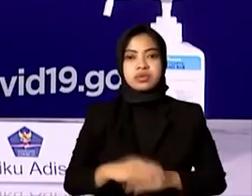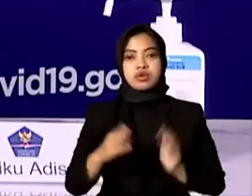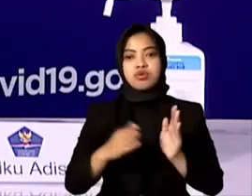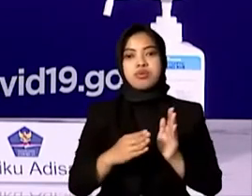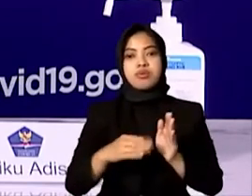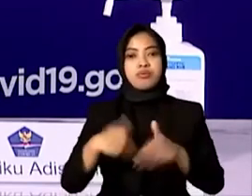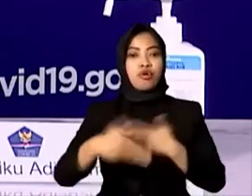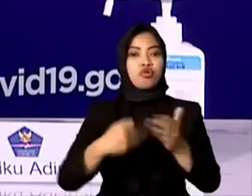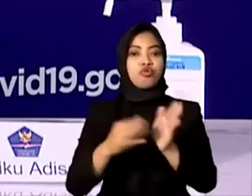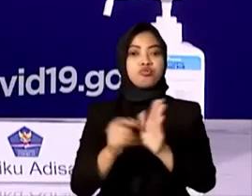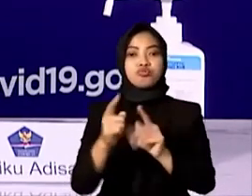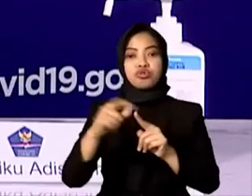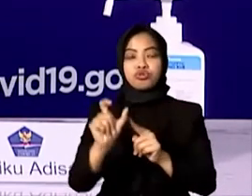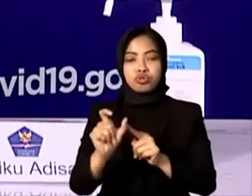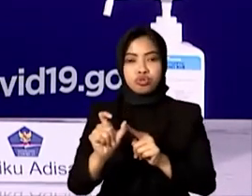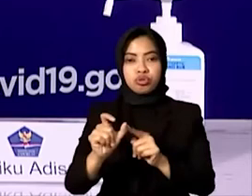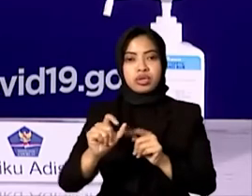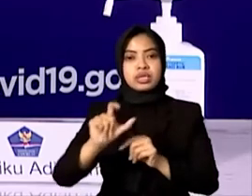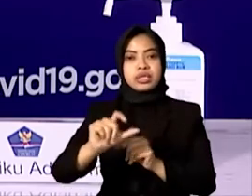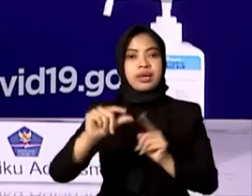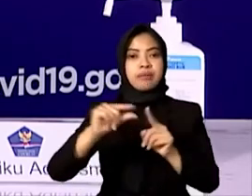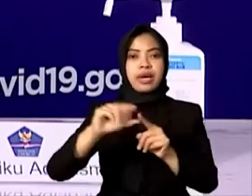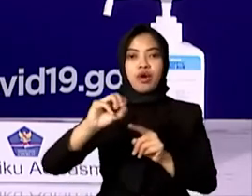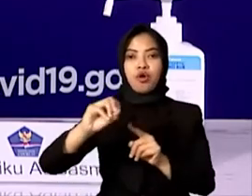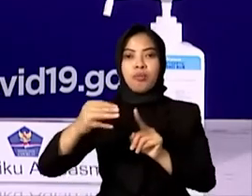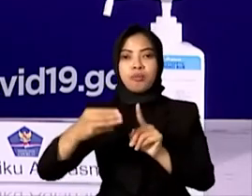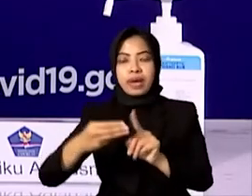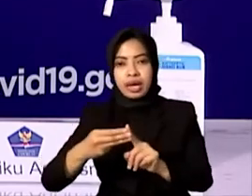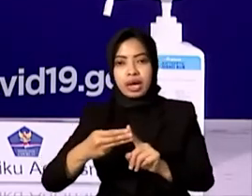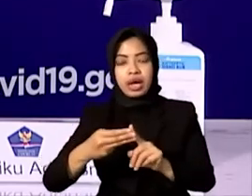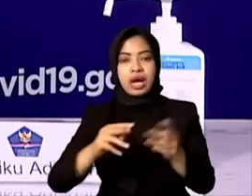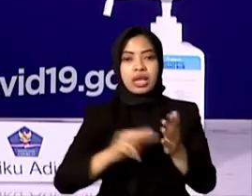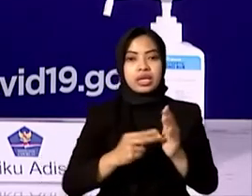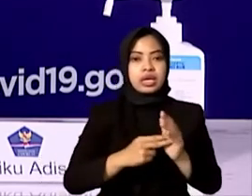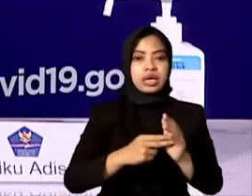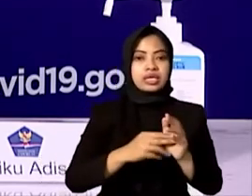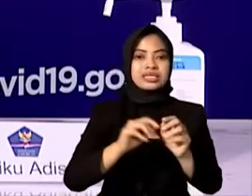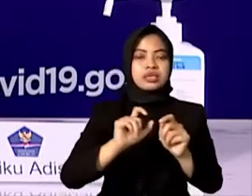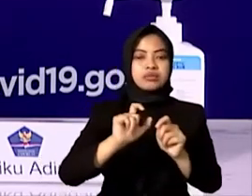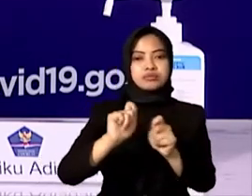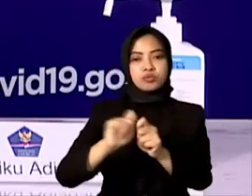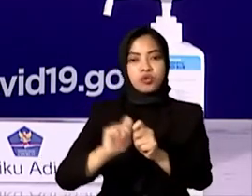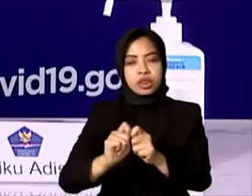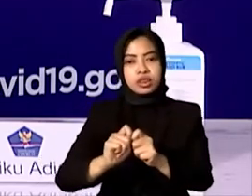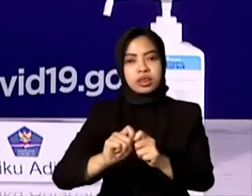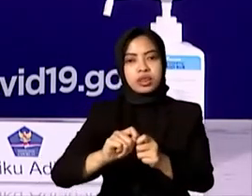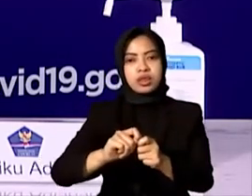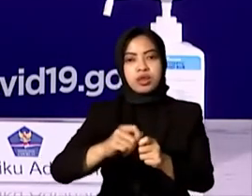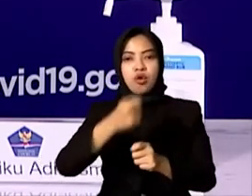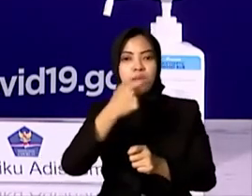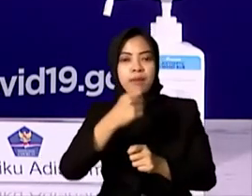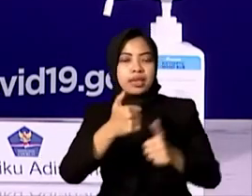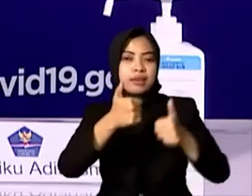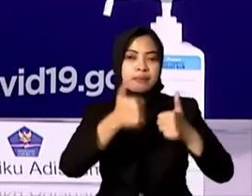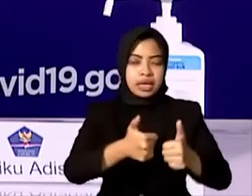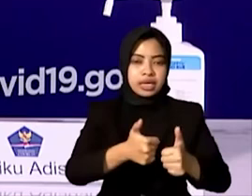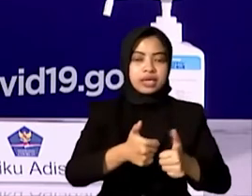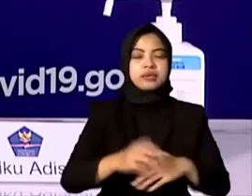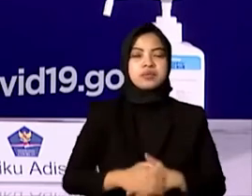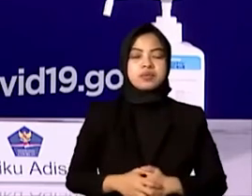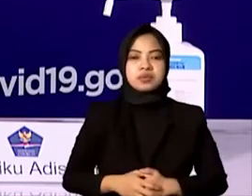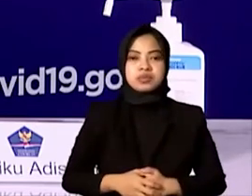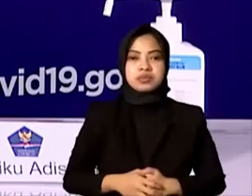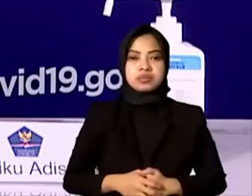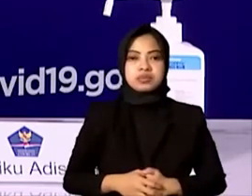melalui sertifikasi cpob yaitu cara pembuatan obat yang baik sarana produksi